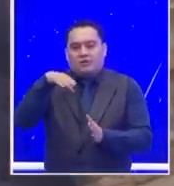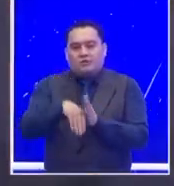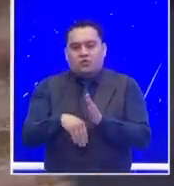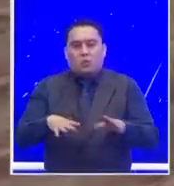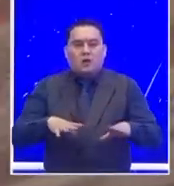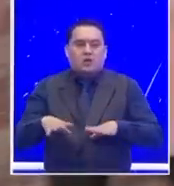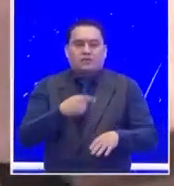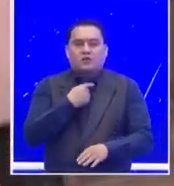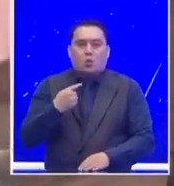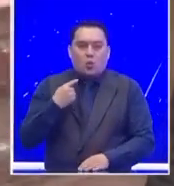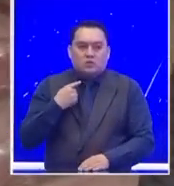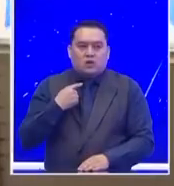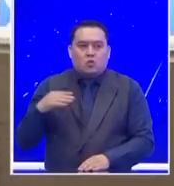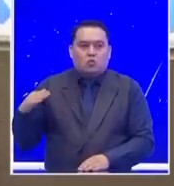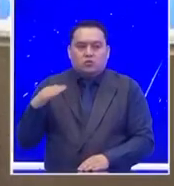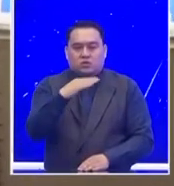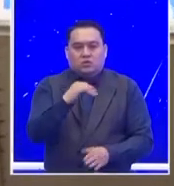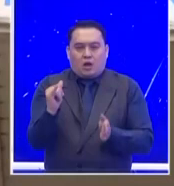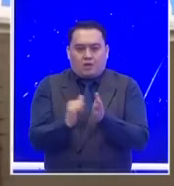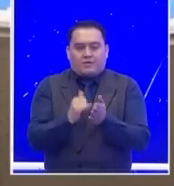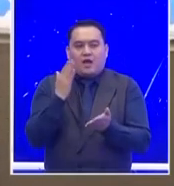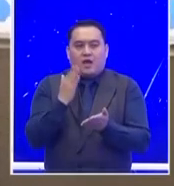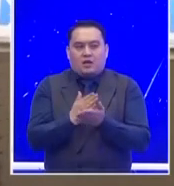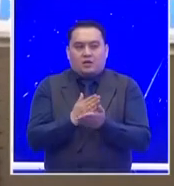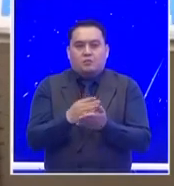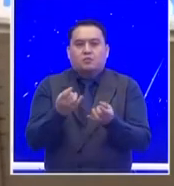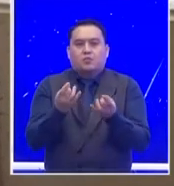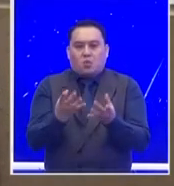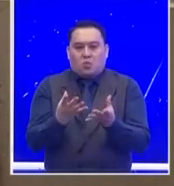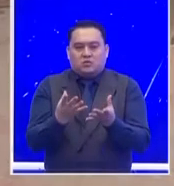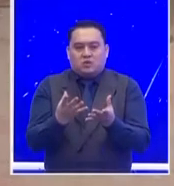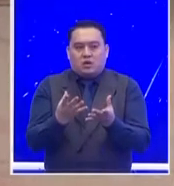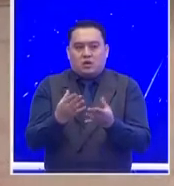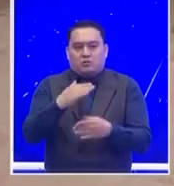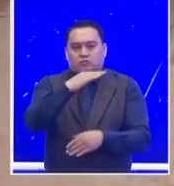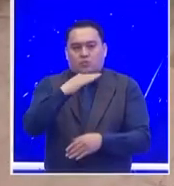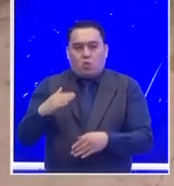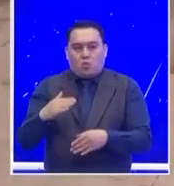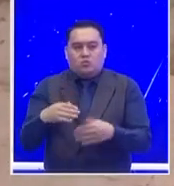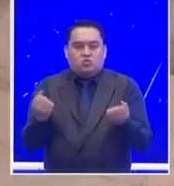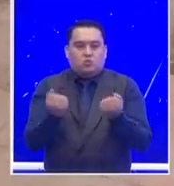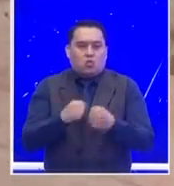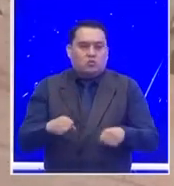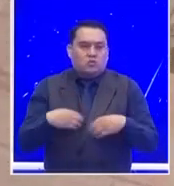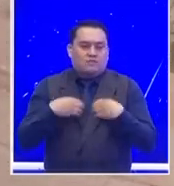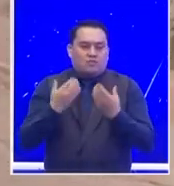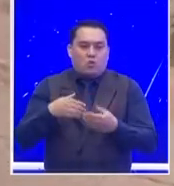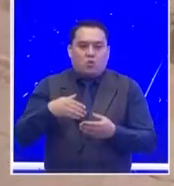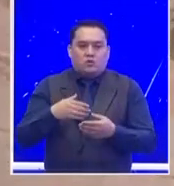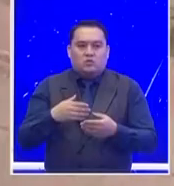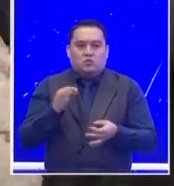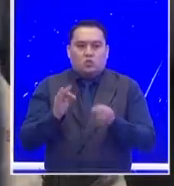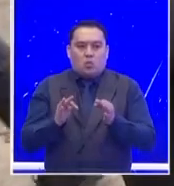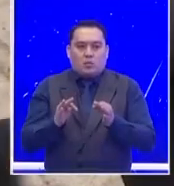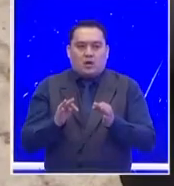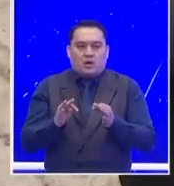центрального рынка Талдыкургана пандус установлен, однако для галочки. Его наклонная поверхность выполнена с уклоном, превышающим нормы,